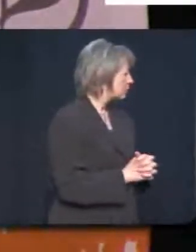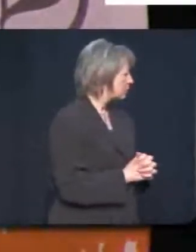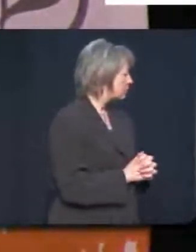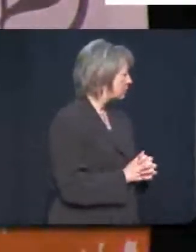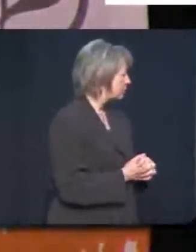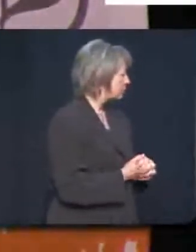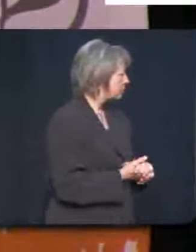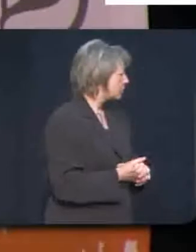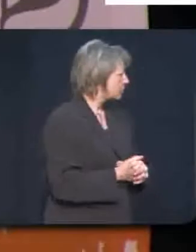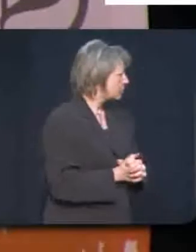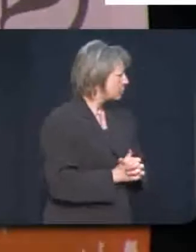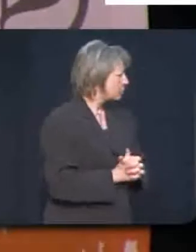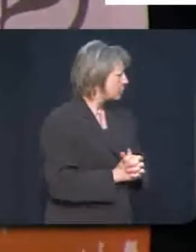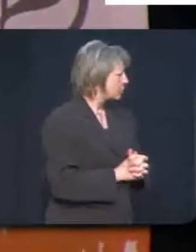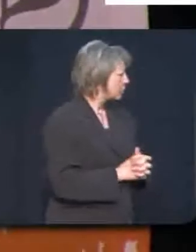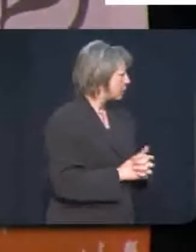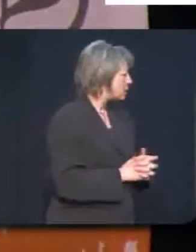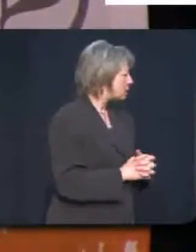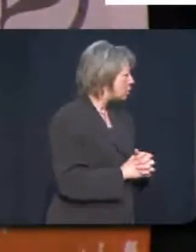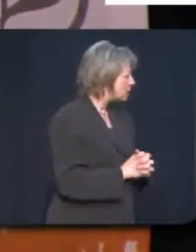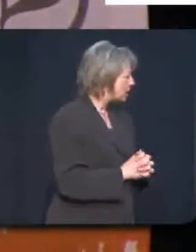Florian bokauer bitte